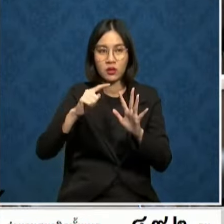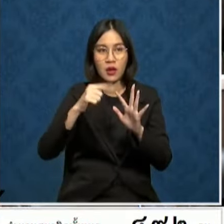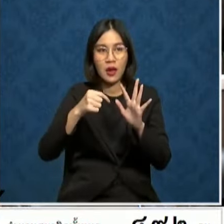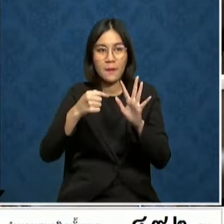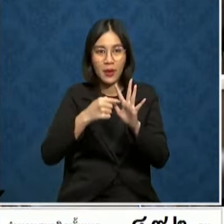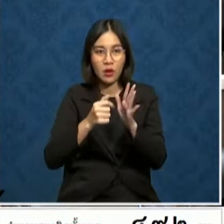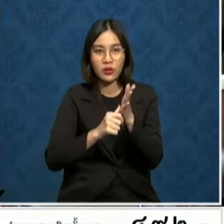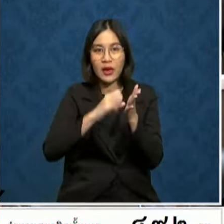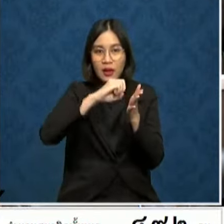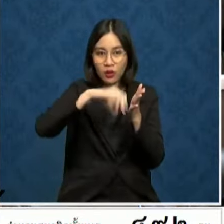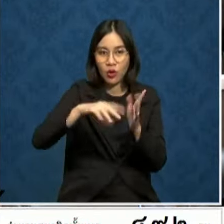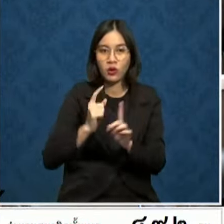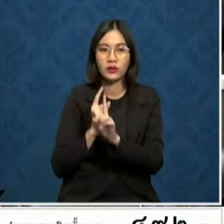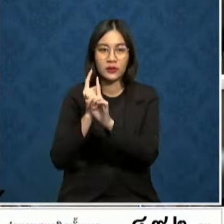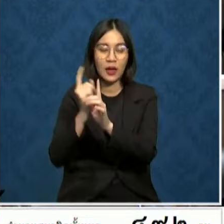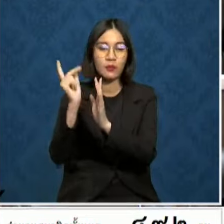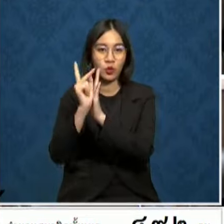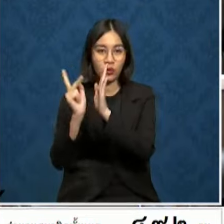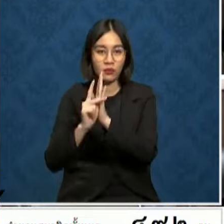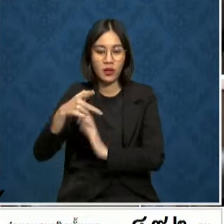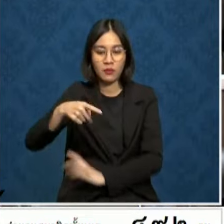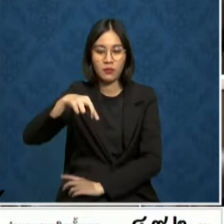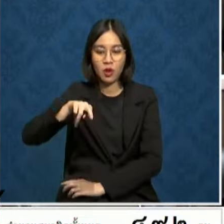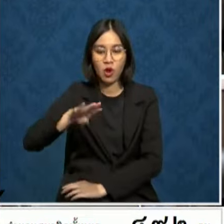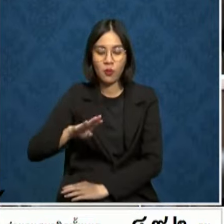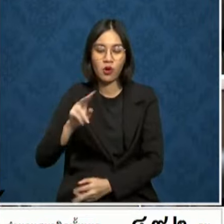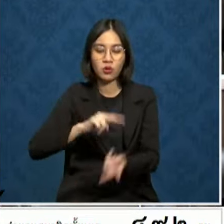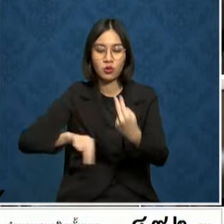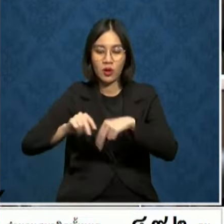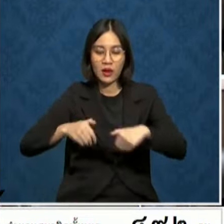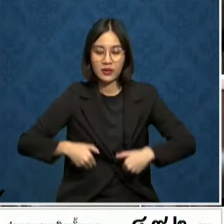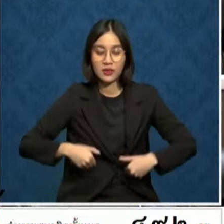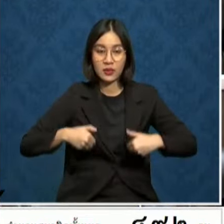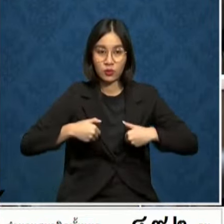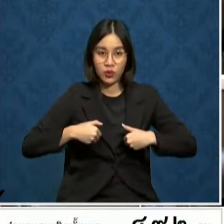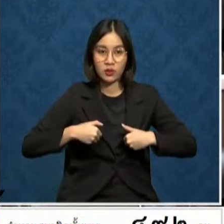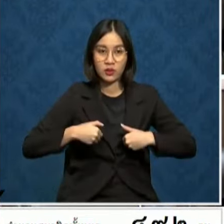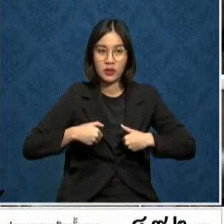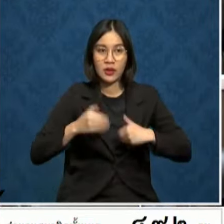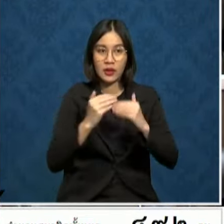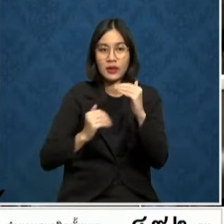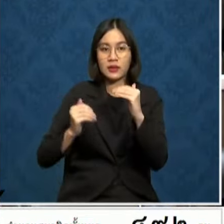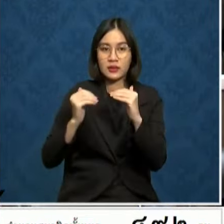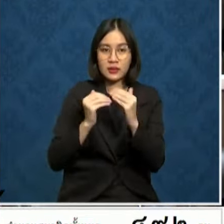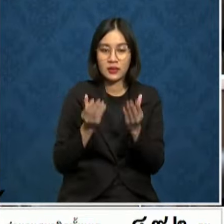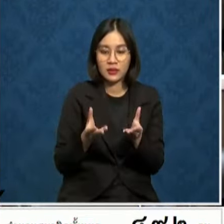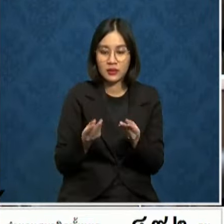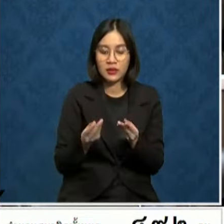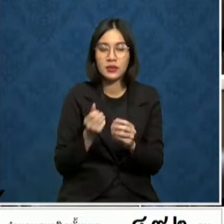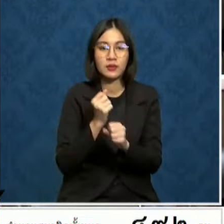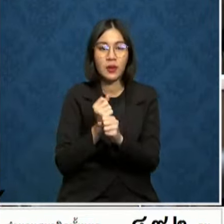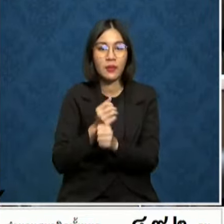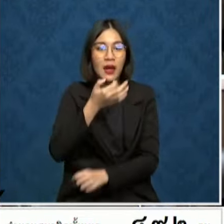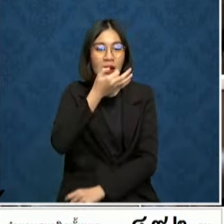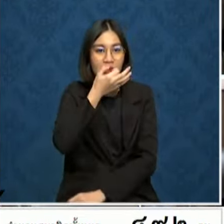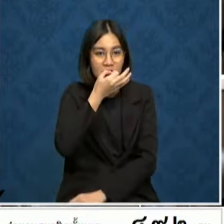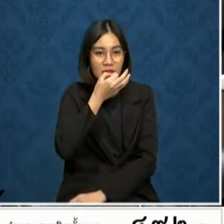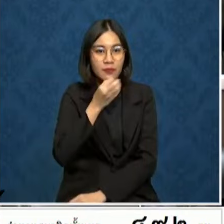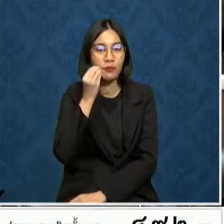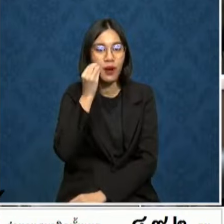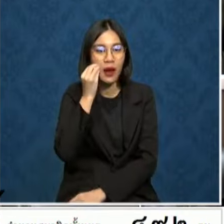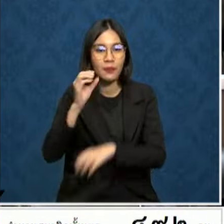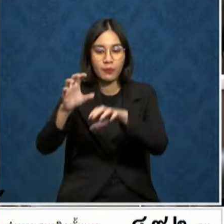ชาติพันธุ์ตามกฎหมายพรบส่งเสริมและคุ้มครองวิถีชีวิตชาติพันธุ์เนี่ยนะครับสิทธิในที่ดินทำกินสิทธิในที่อยู่